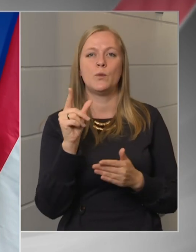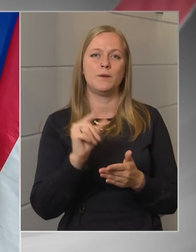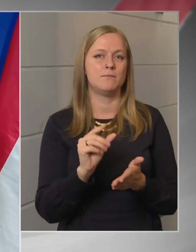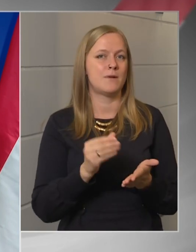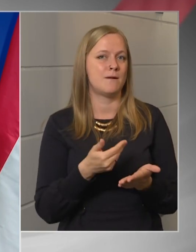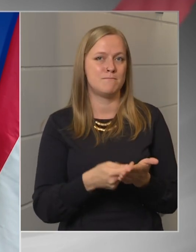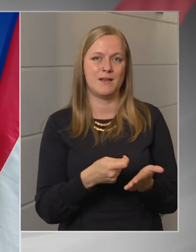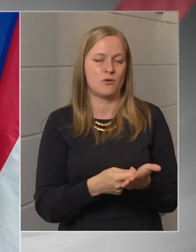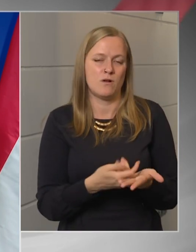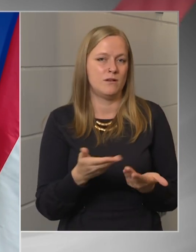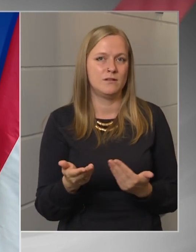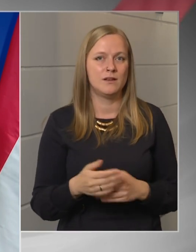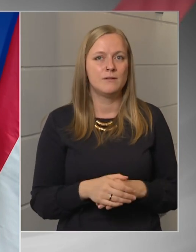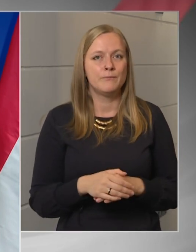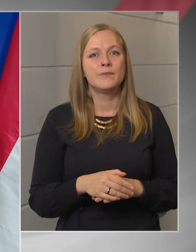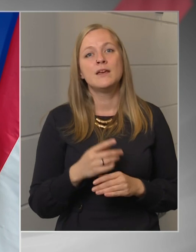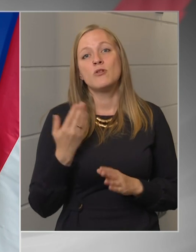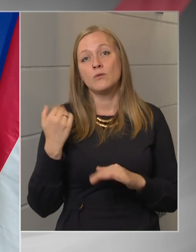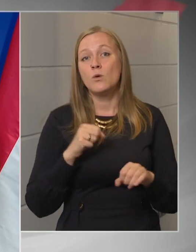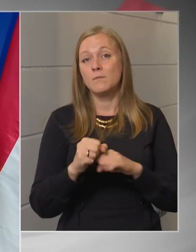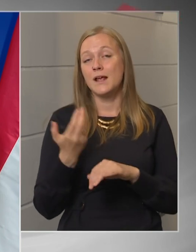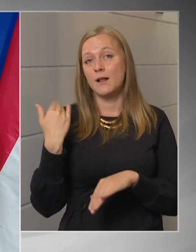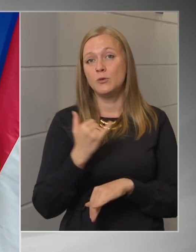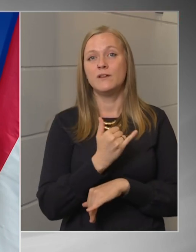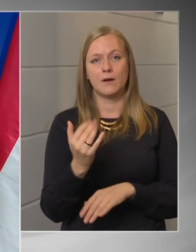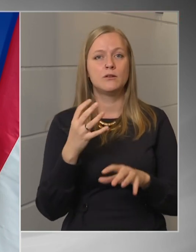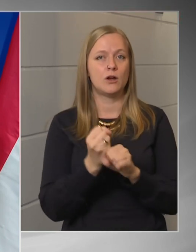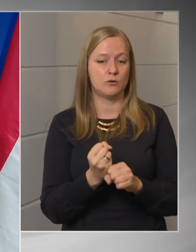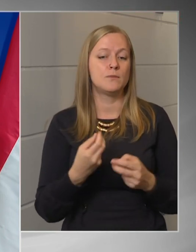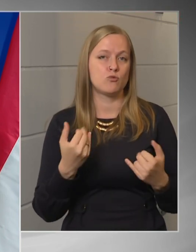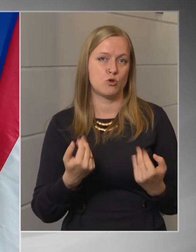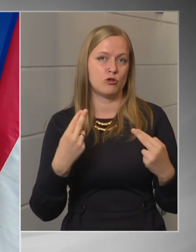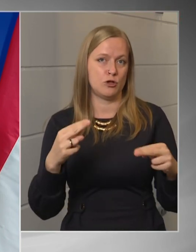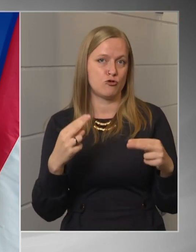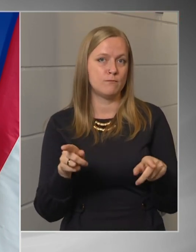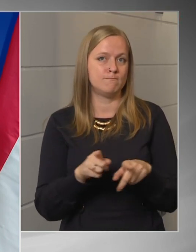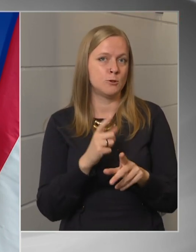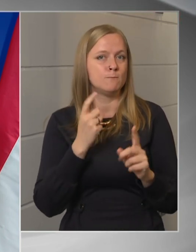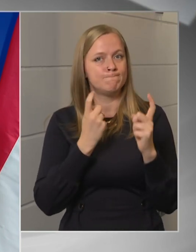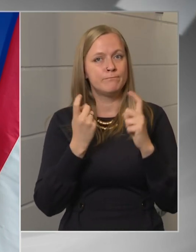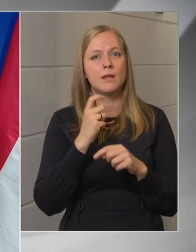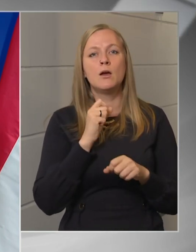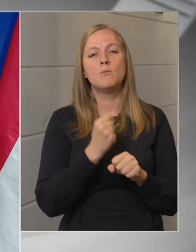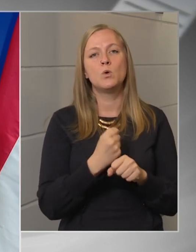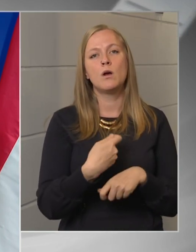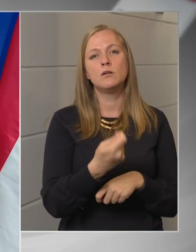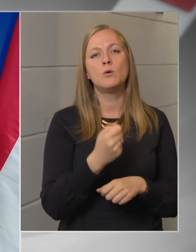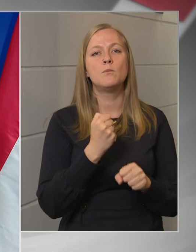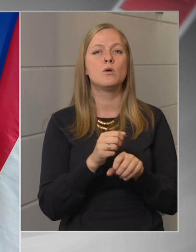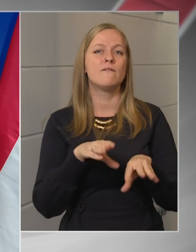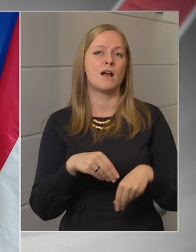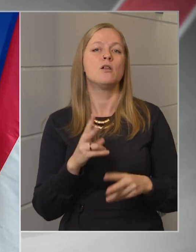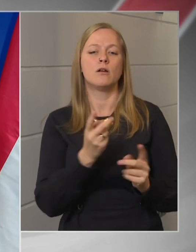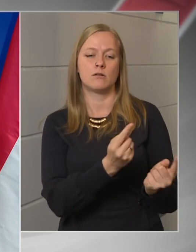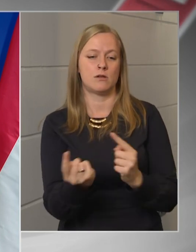következik, és a kormány az elmúlt években tartotta magát ahhoz, és most is tartani fogja, hogy a munkahadóknak és a munkavállalóknak kell